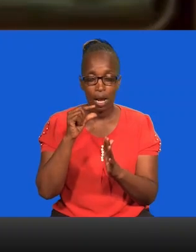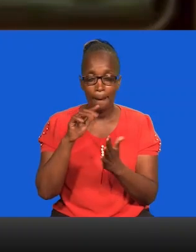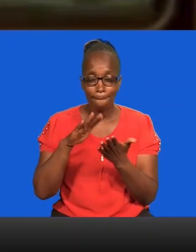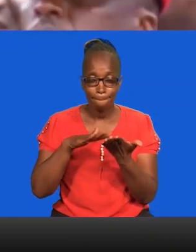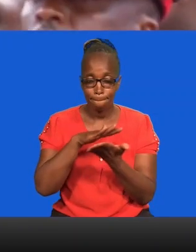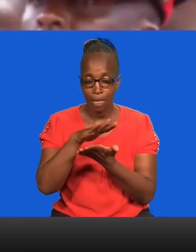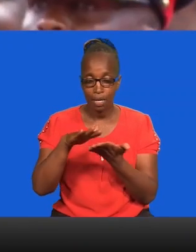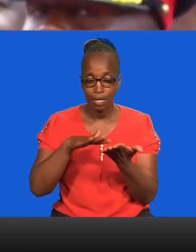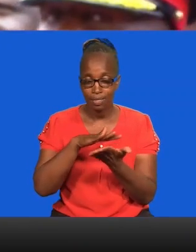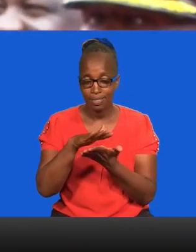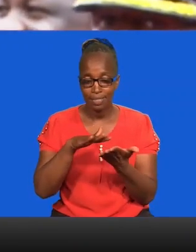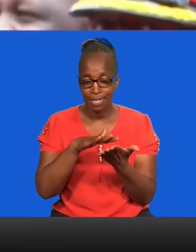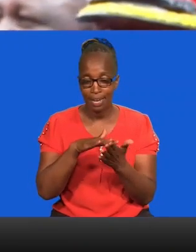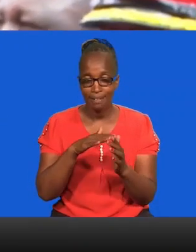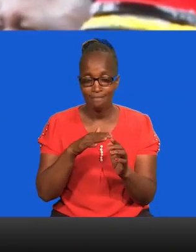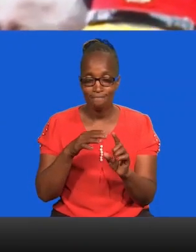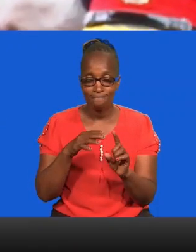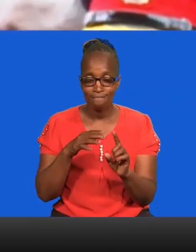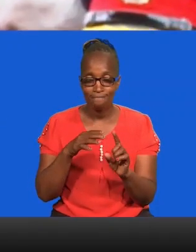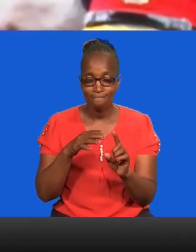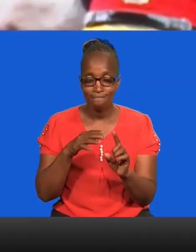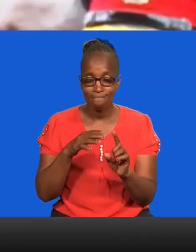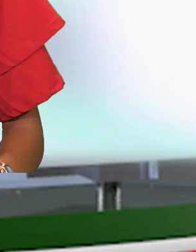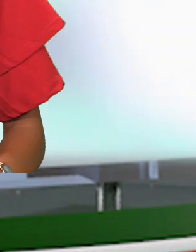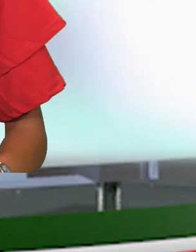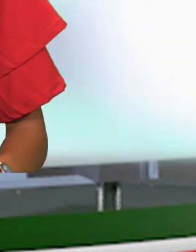in our society.